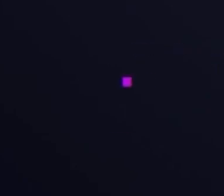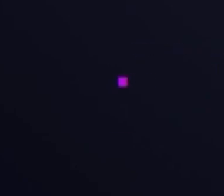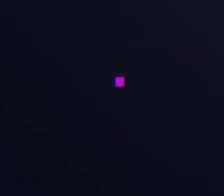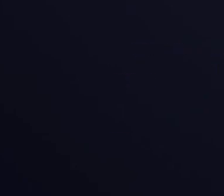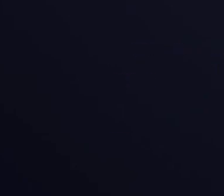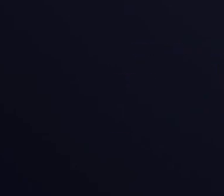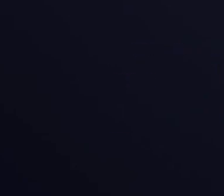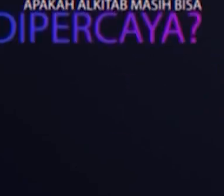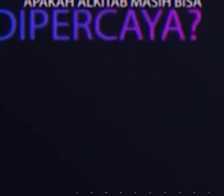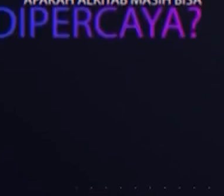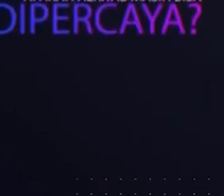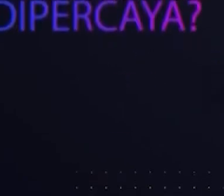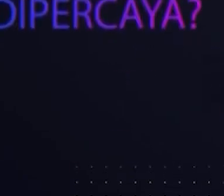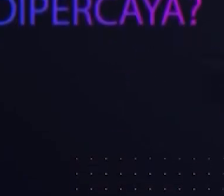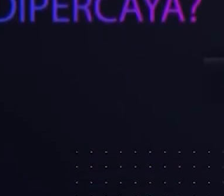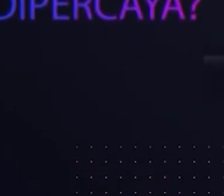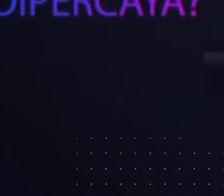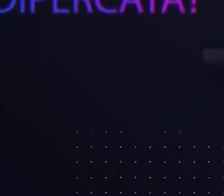Hai